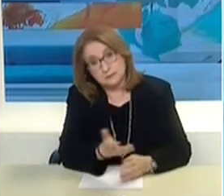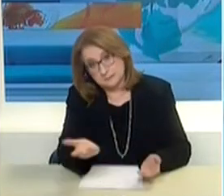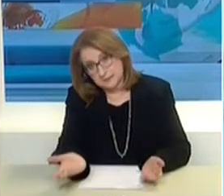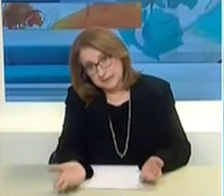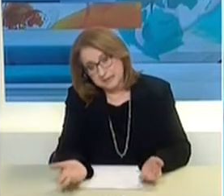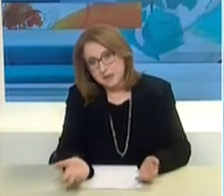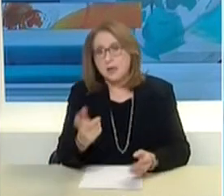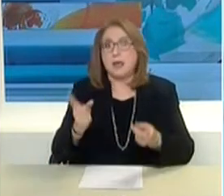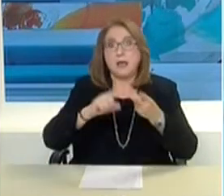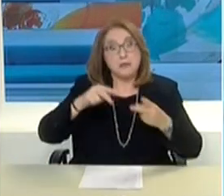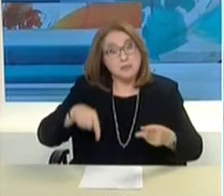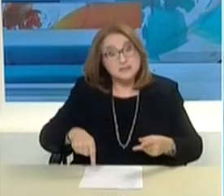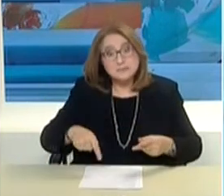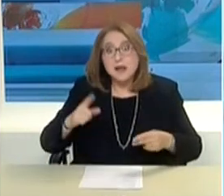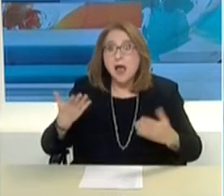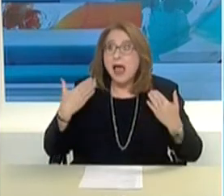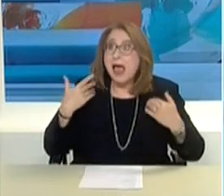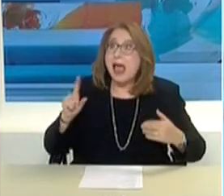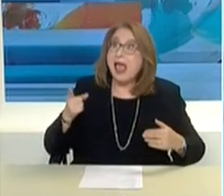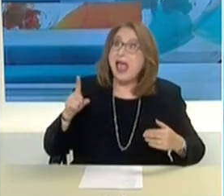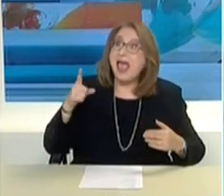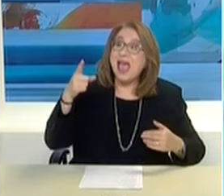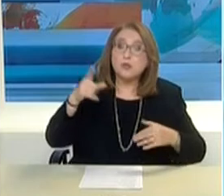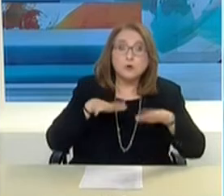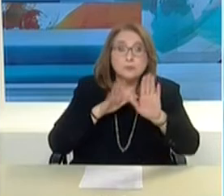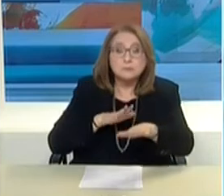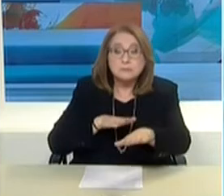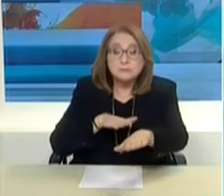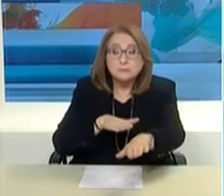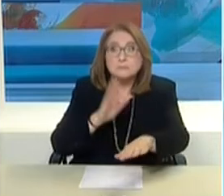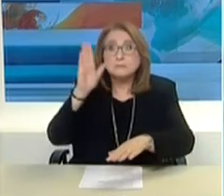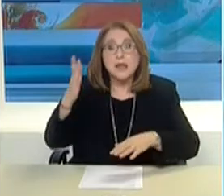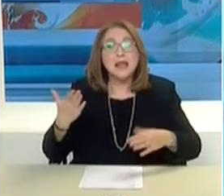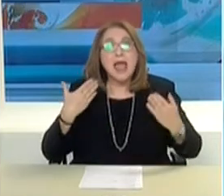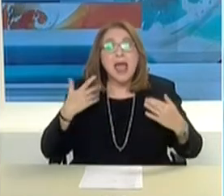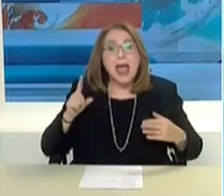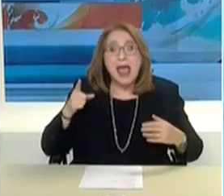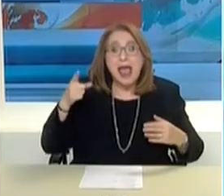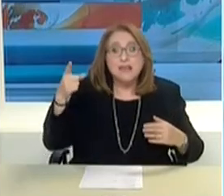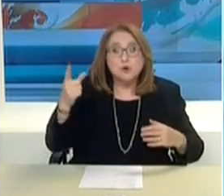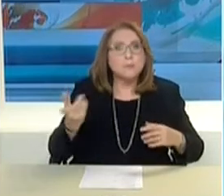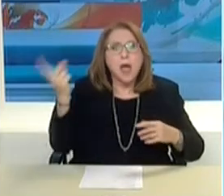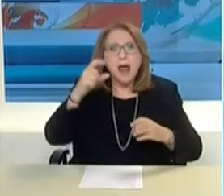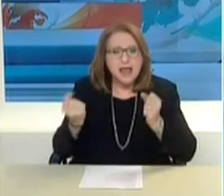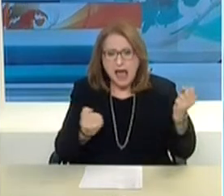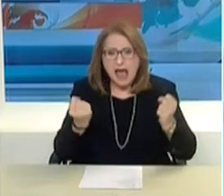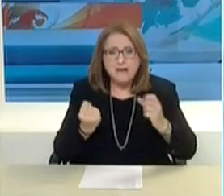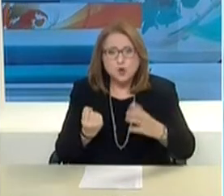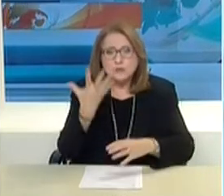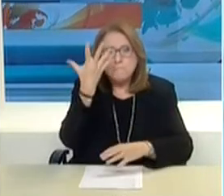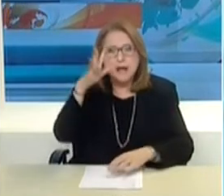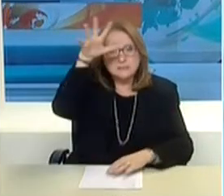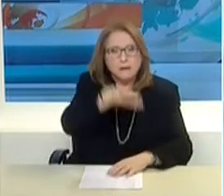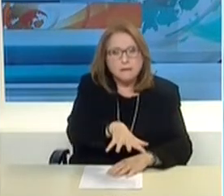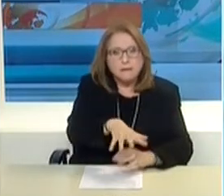εκδρομής που ταξιδεύουν σε στενό συγχρονισμό σε ένα ιδιωτικής χρήσης αυτοκίνητο χωρίς να ξέρουν